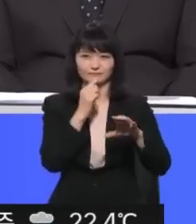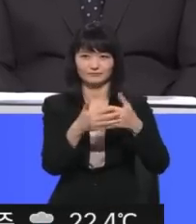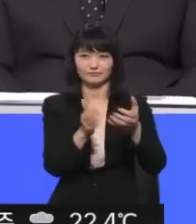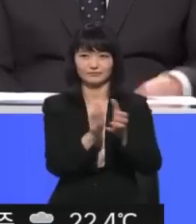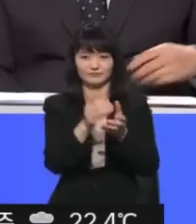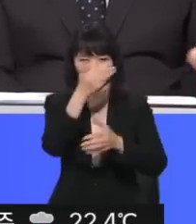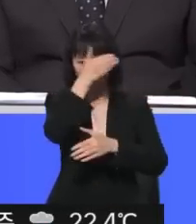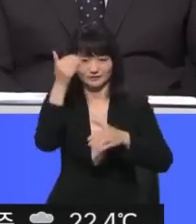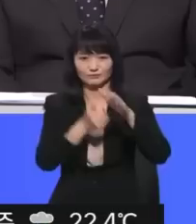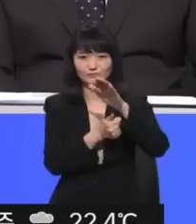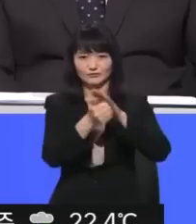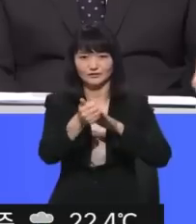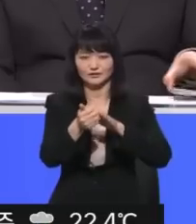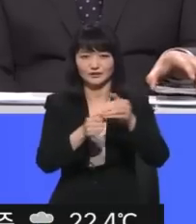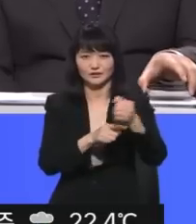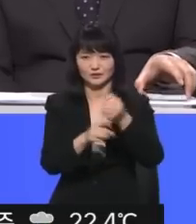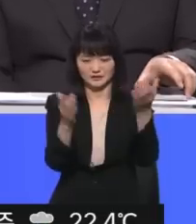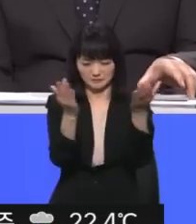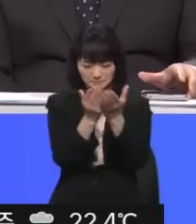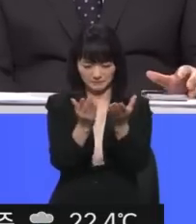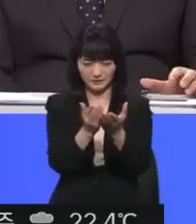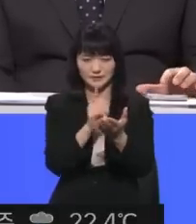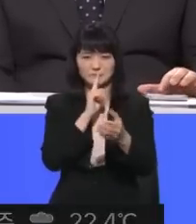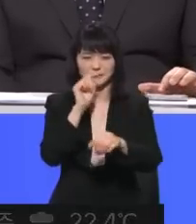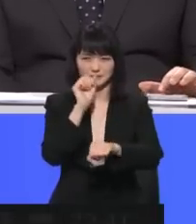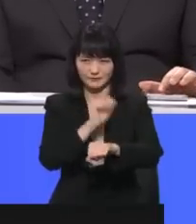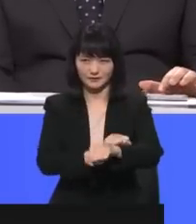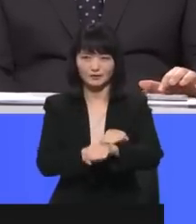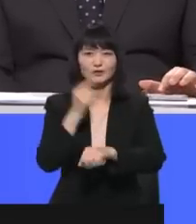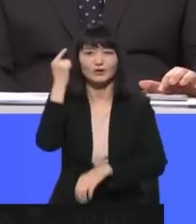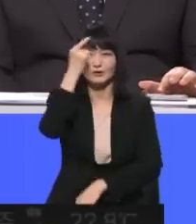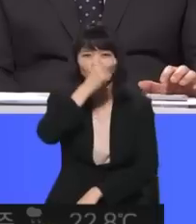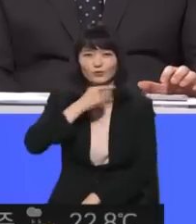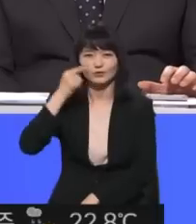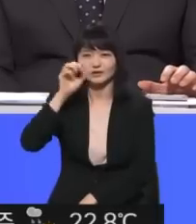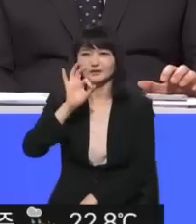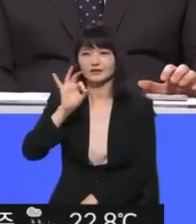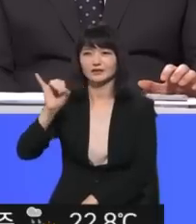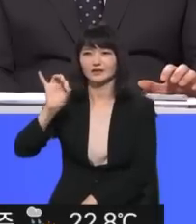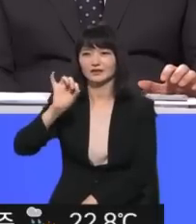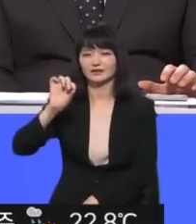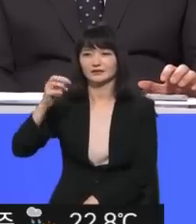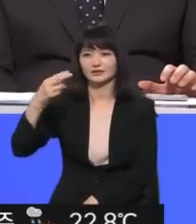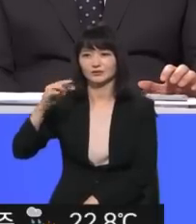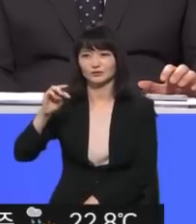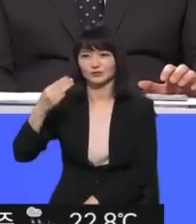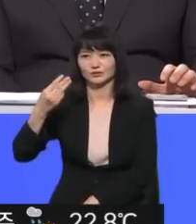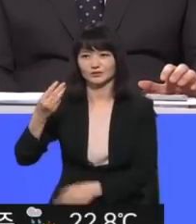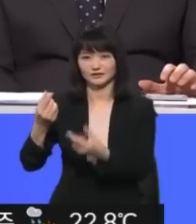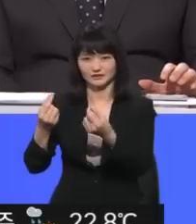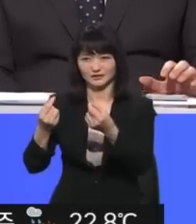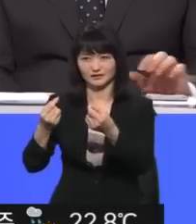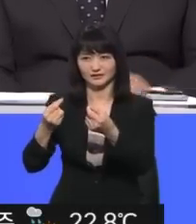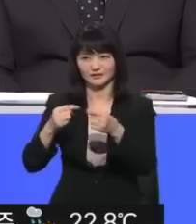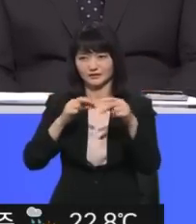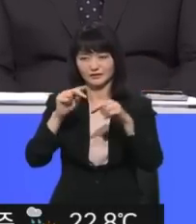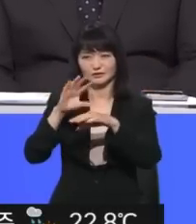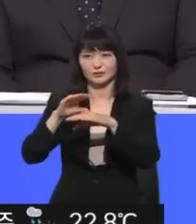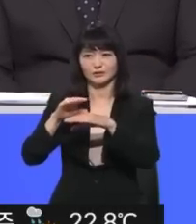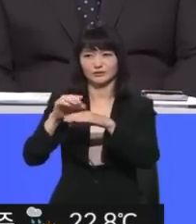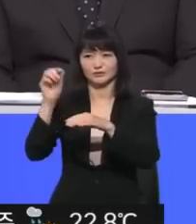논리 정애란 말도 그렇고 얼굴도 아이돌 같아요 그러고 썰전 라이브 고정으로 나와주세요 남에게 해